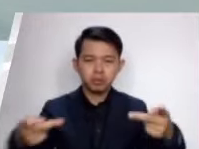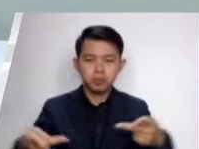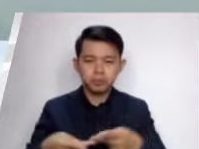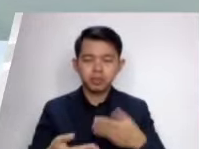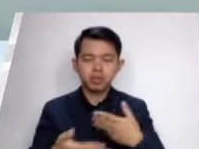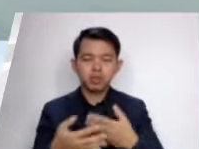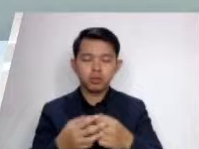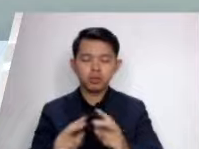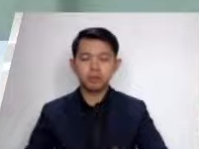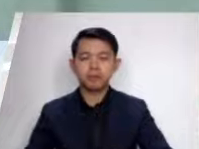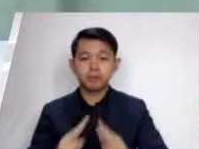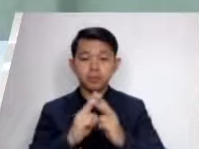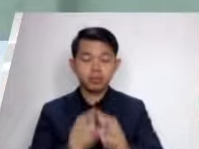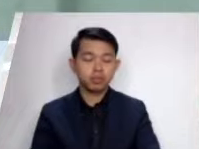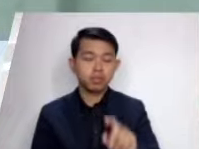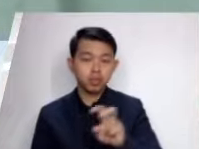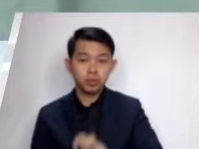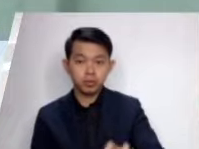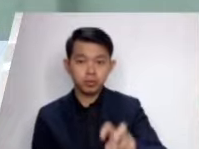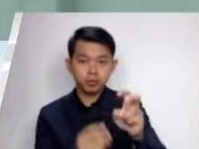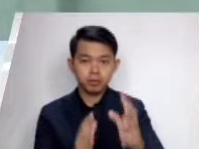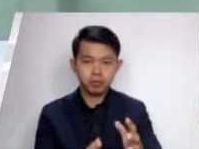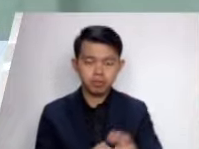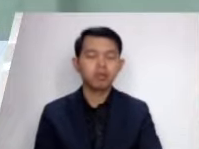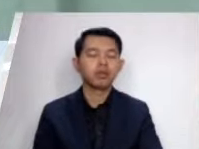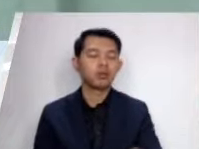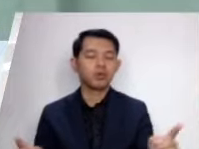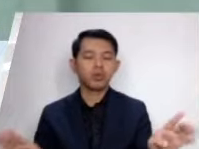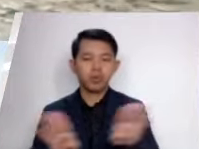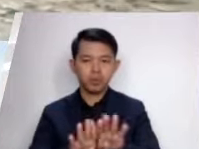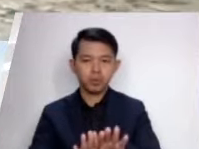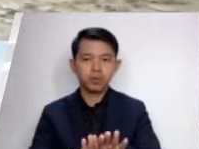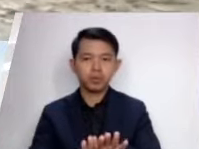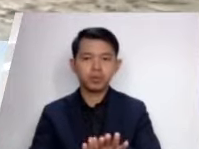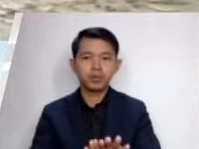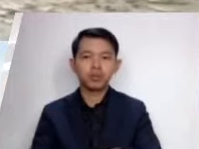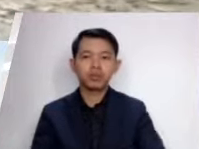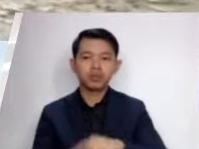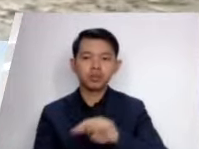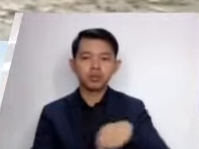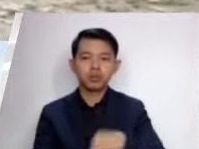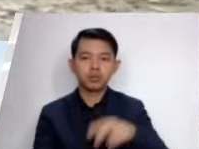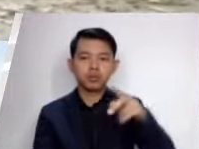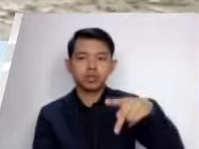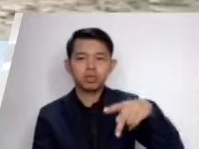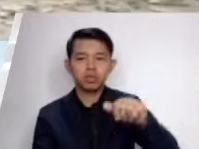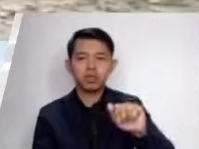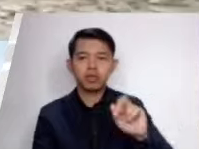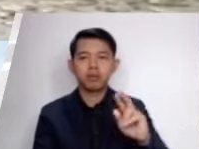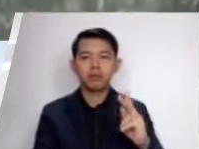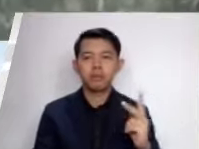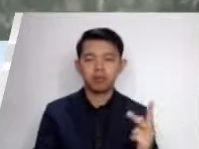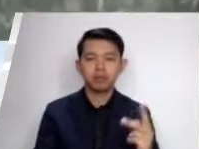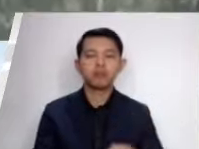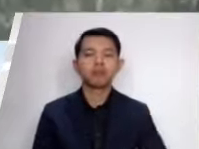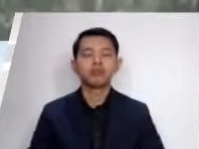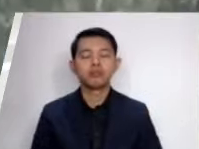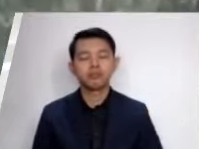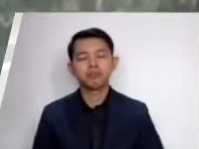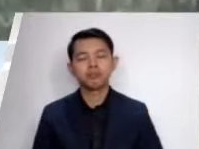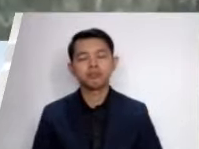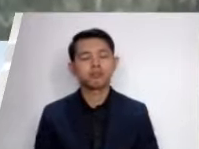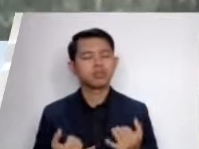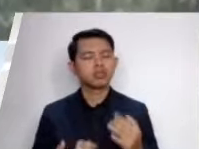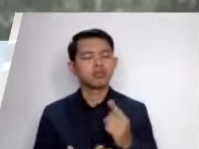turista ang Mount Canlaon Natural Park kagaya ng Sitio Gintubdan na isang sikat na tourism destination. Nitong weekend, mga kapuso, iba't ibang